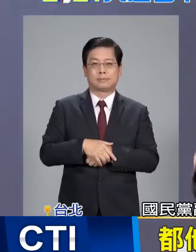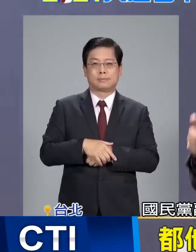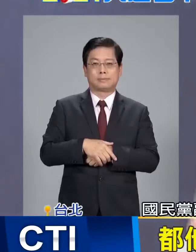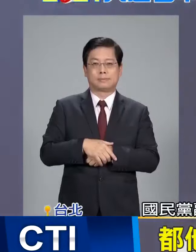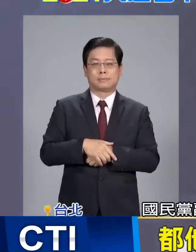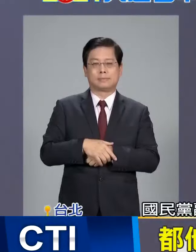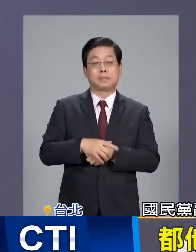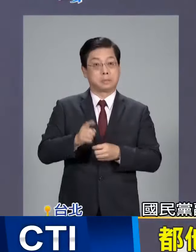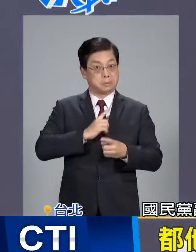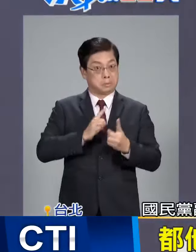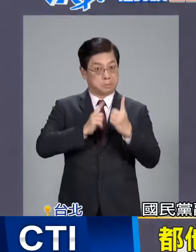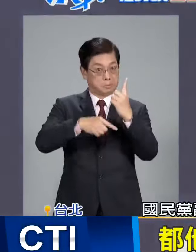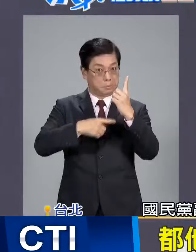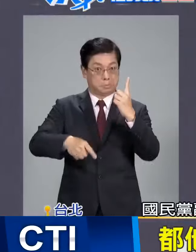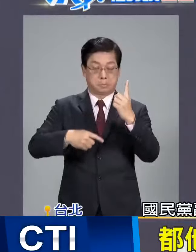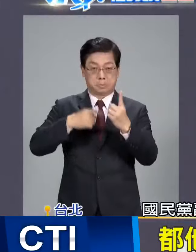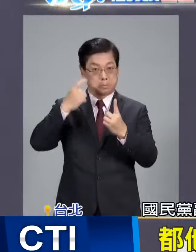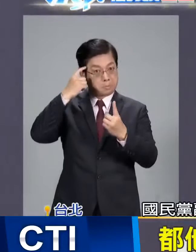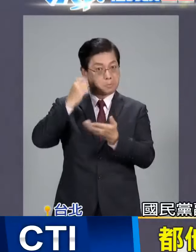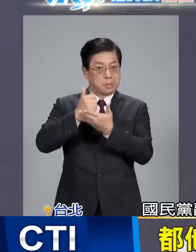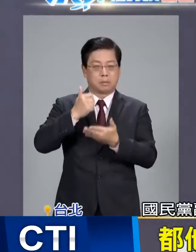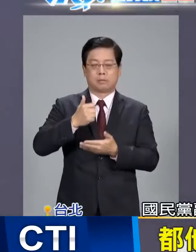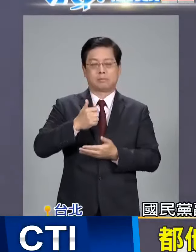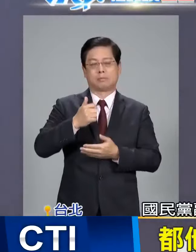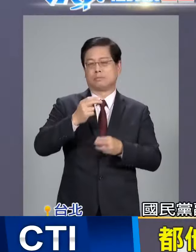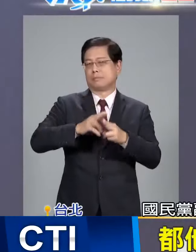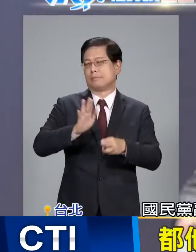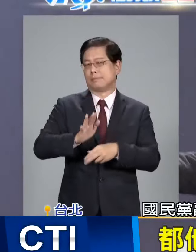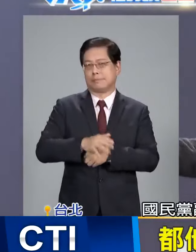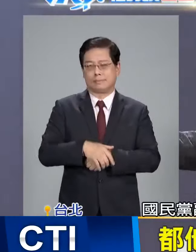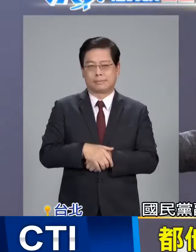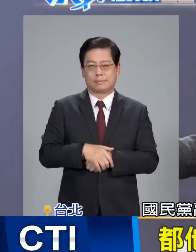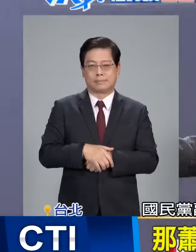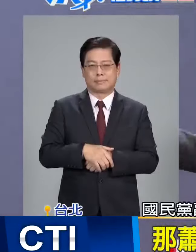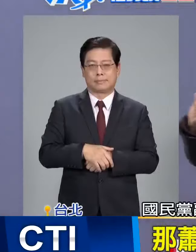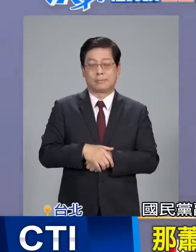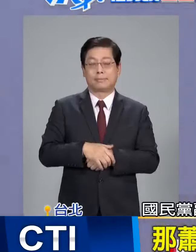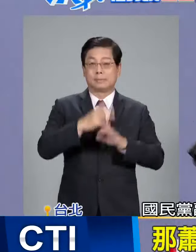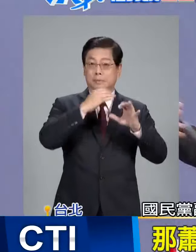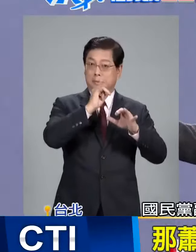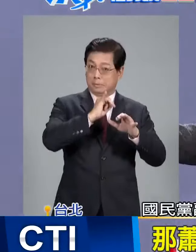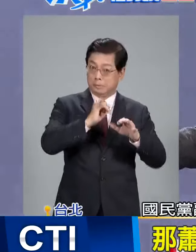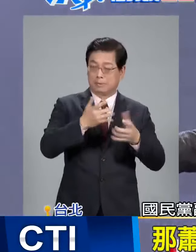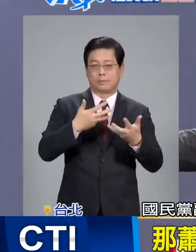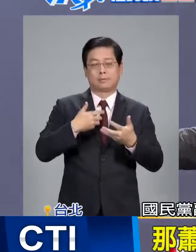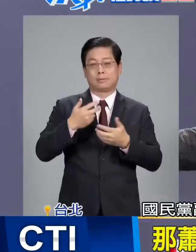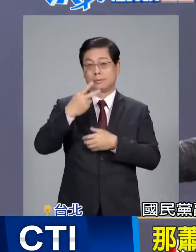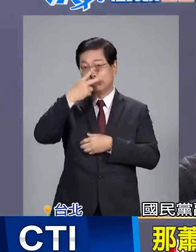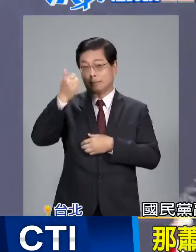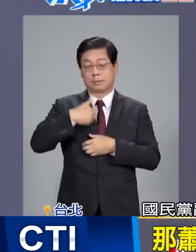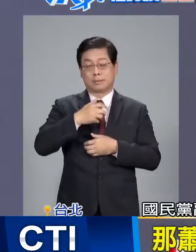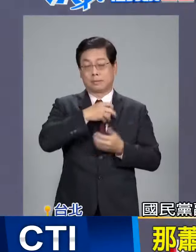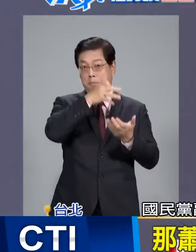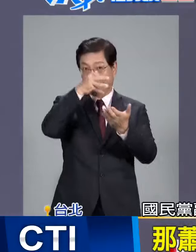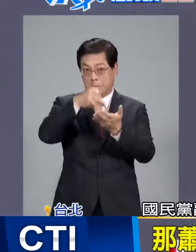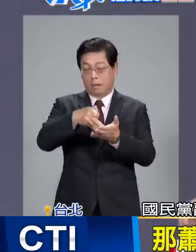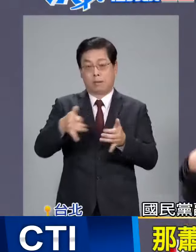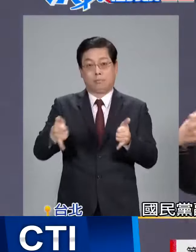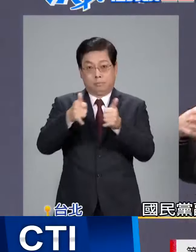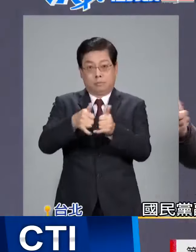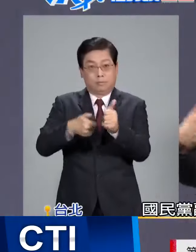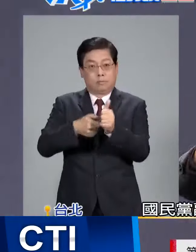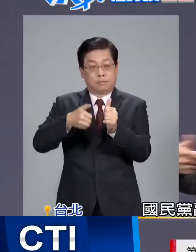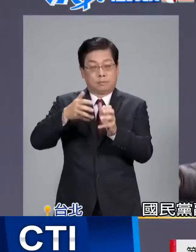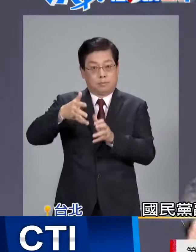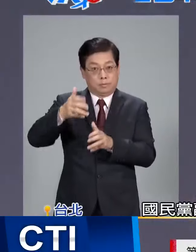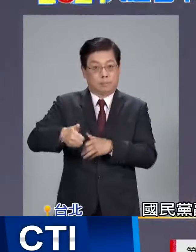他都弄一个解决良心，我不相信呐、啊。那萧女士，赖清德提萧明女士做副手，